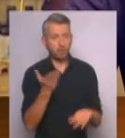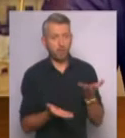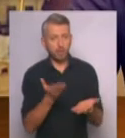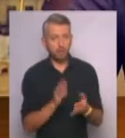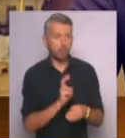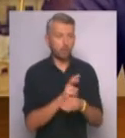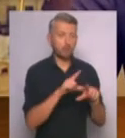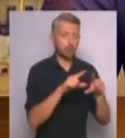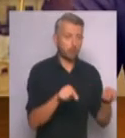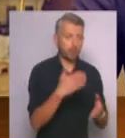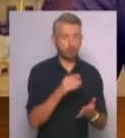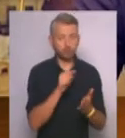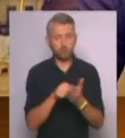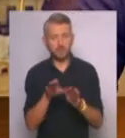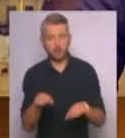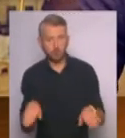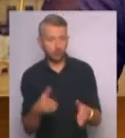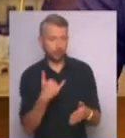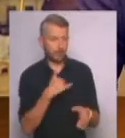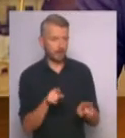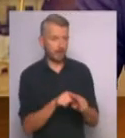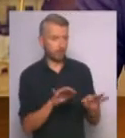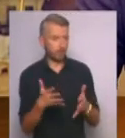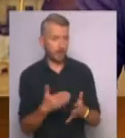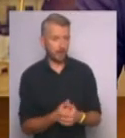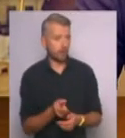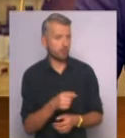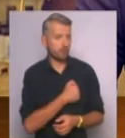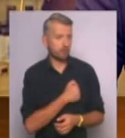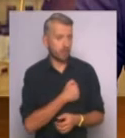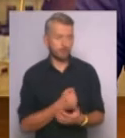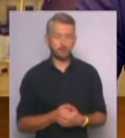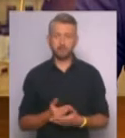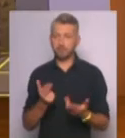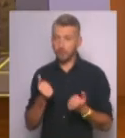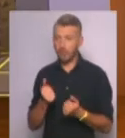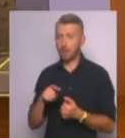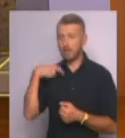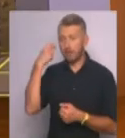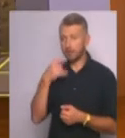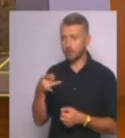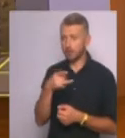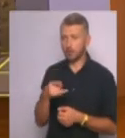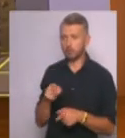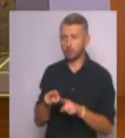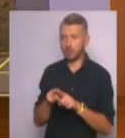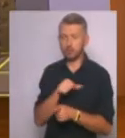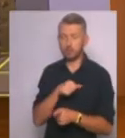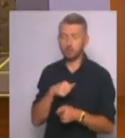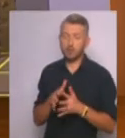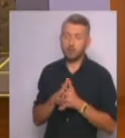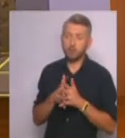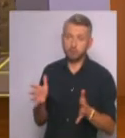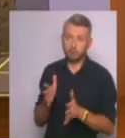в школу, а можливо, попаде в садочок. Тобто десь у нас отак відбувається. Тому, так, на це жаль. Правда. Тому, на жаль. Ну, і Дарницький район у нас один з таких найбільш червоних плям